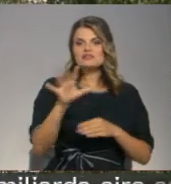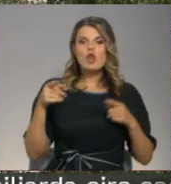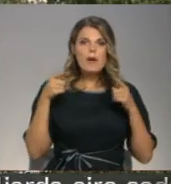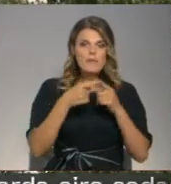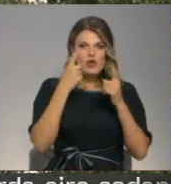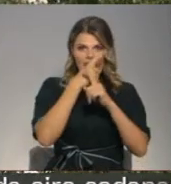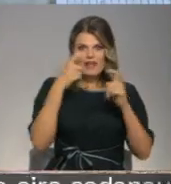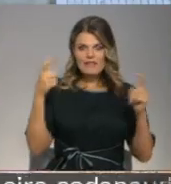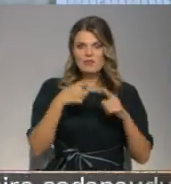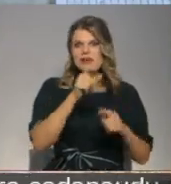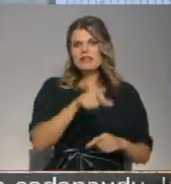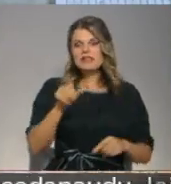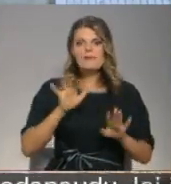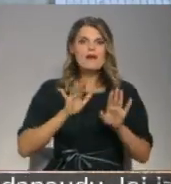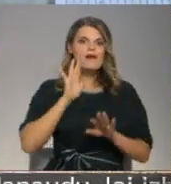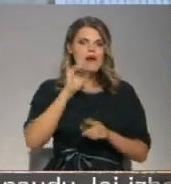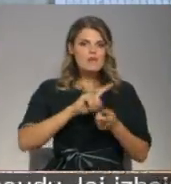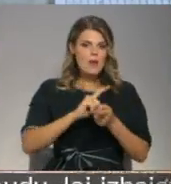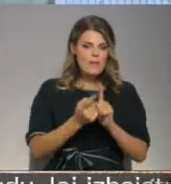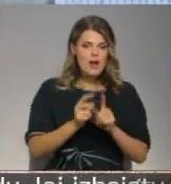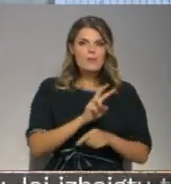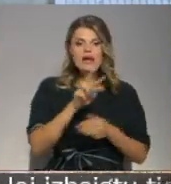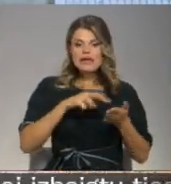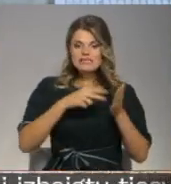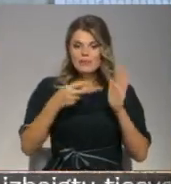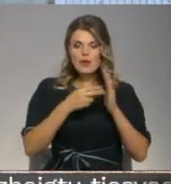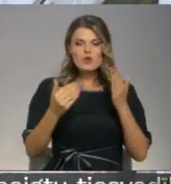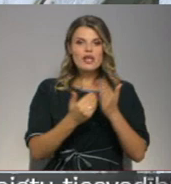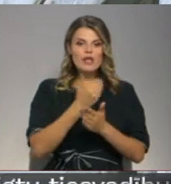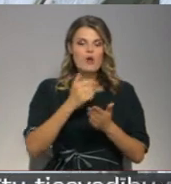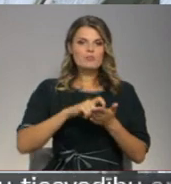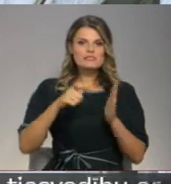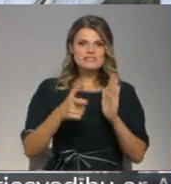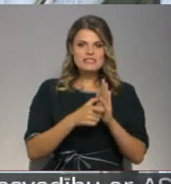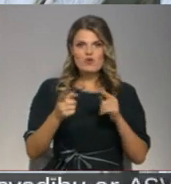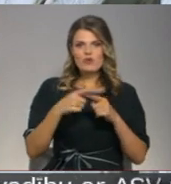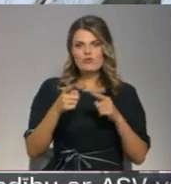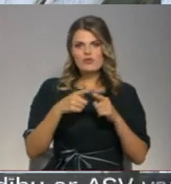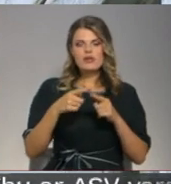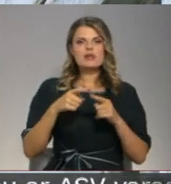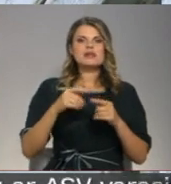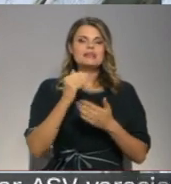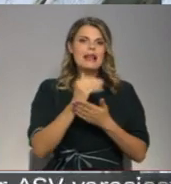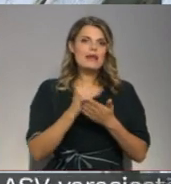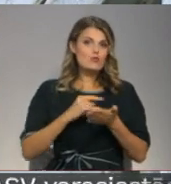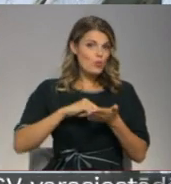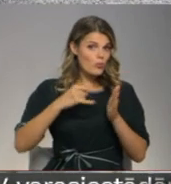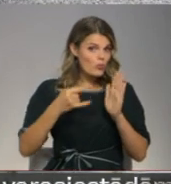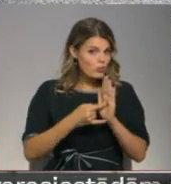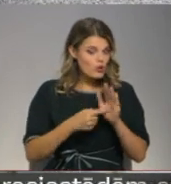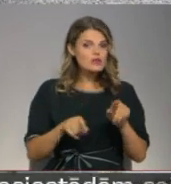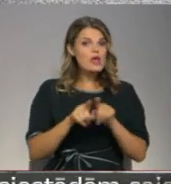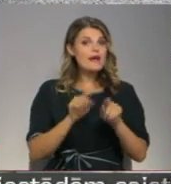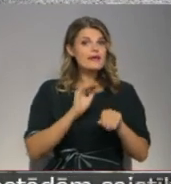mērķi informēt īrniekus par gaidāmajām pārmaiņām, kas paredzētas jaunajā dzīvojamo telpu īres līguma projektā, vienlaikus atgādinot